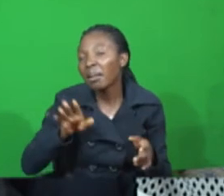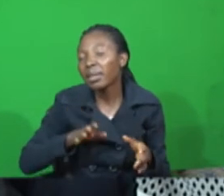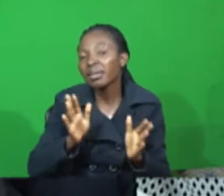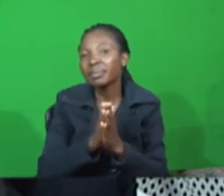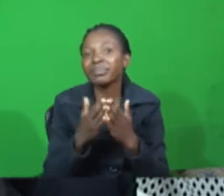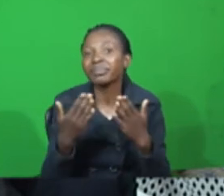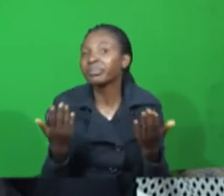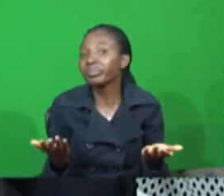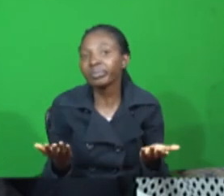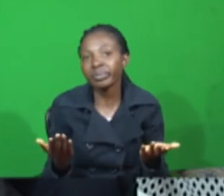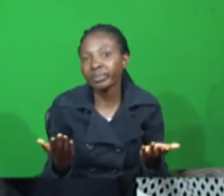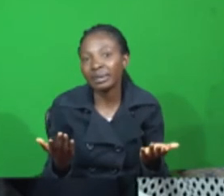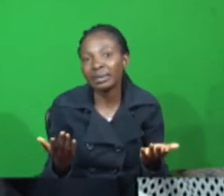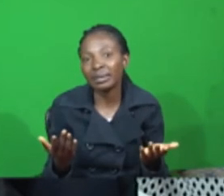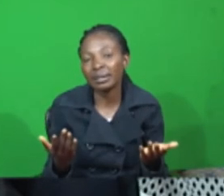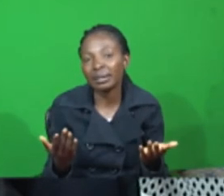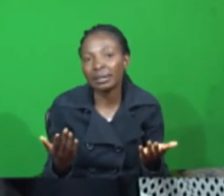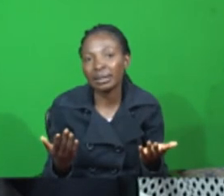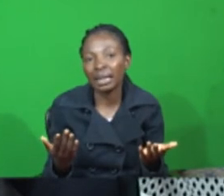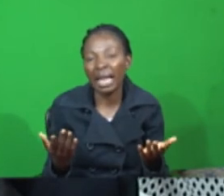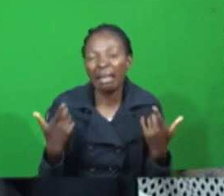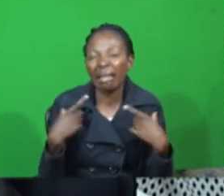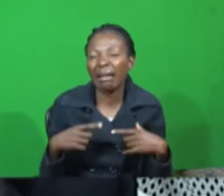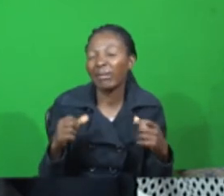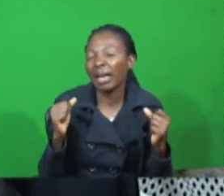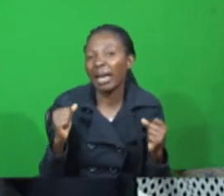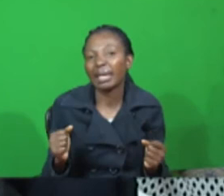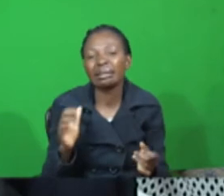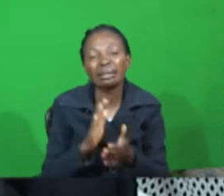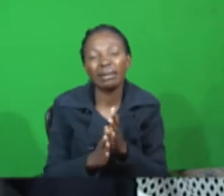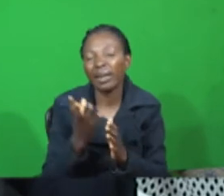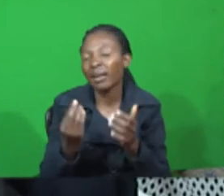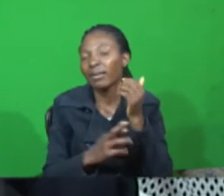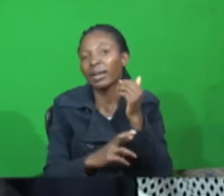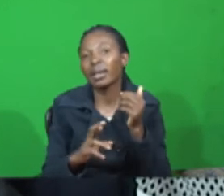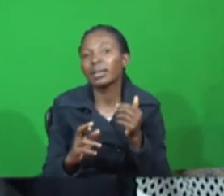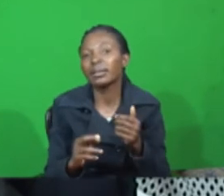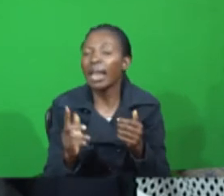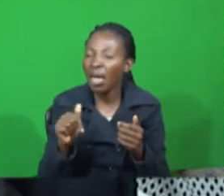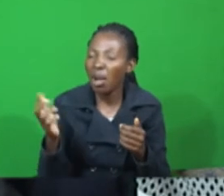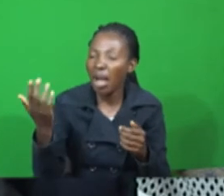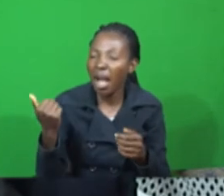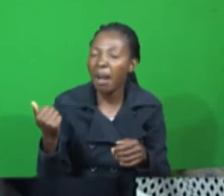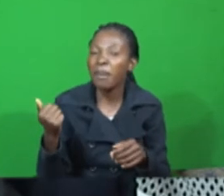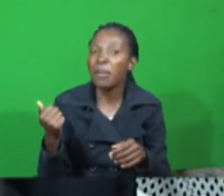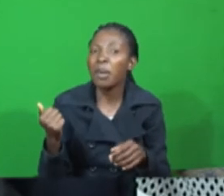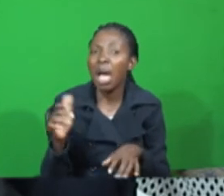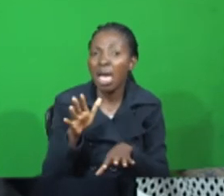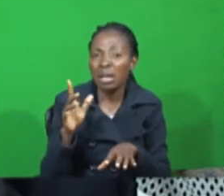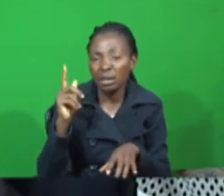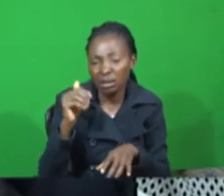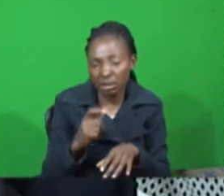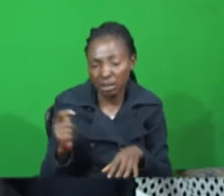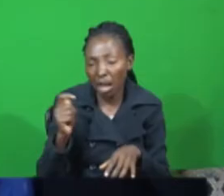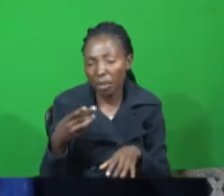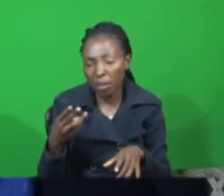musikana webasa anenge asina kwekutati ana kwaanowanoti hama kumusha auyewo kuvanhu vanotoenda kuchechi